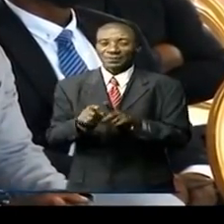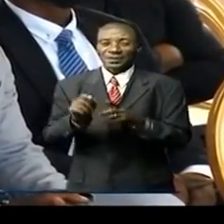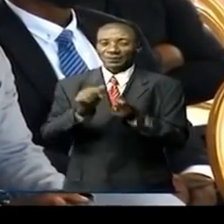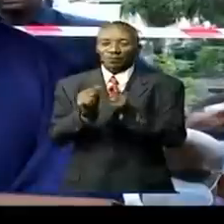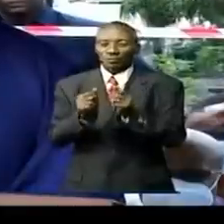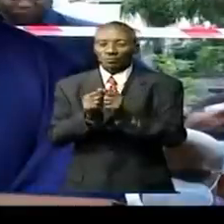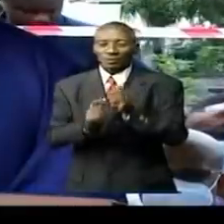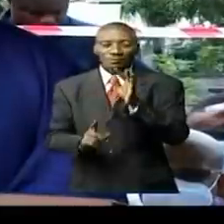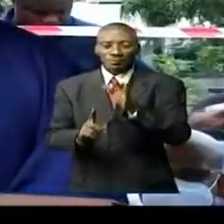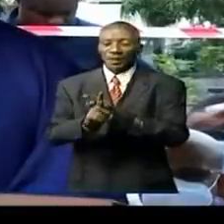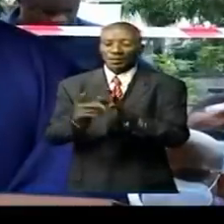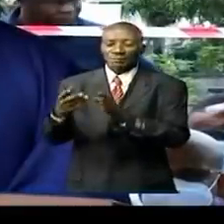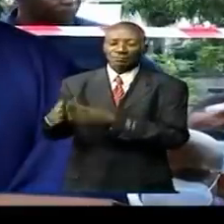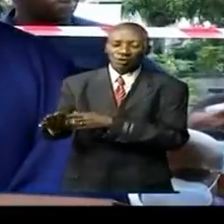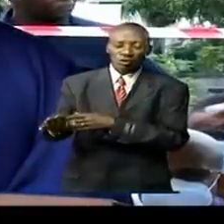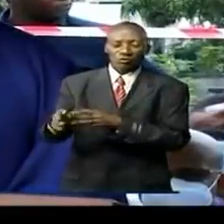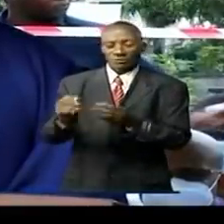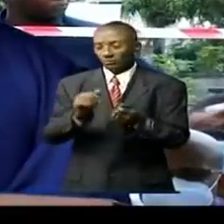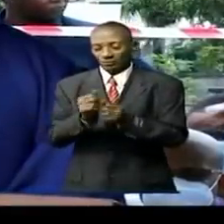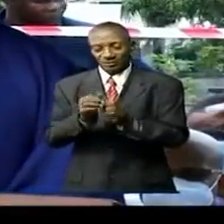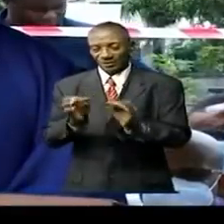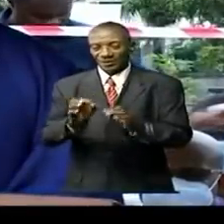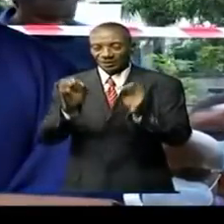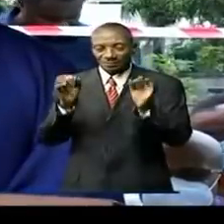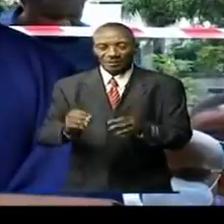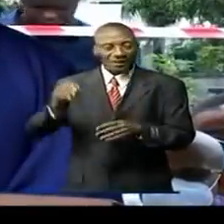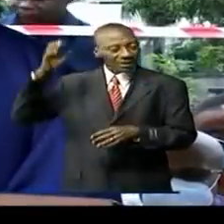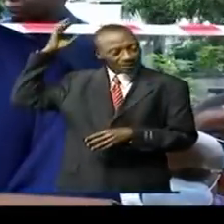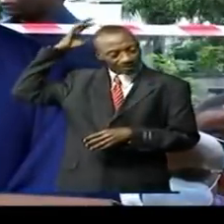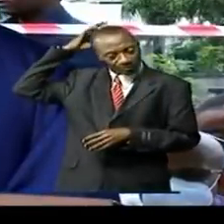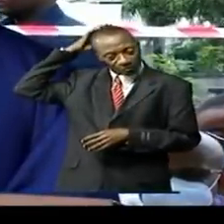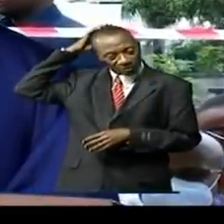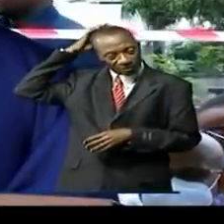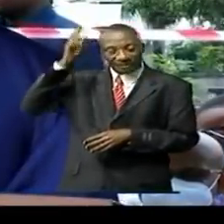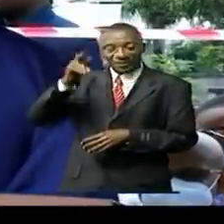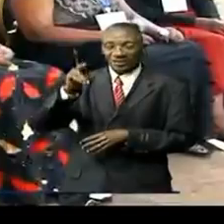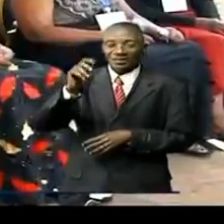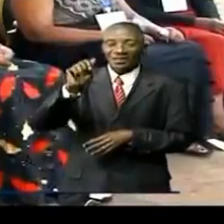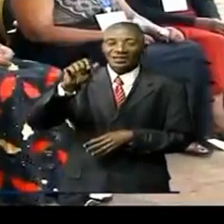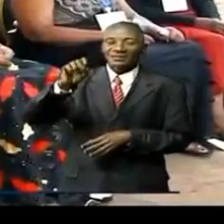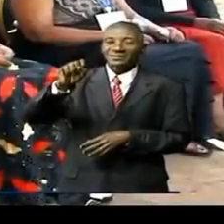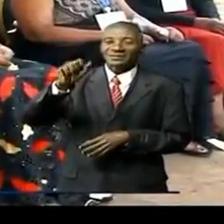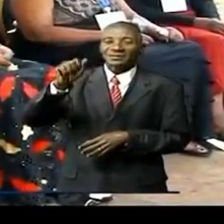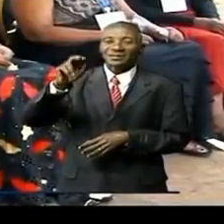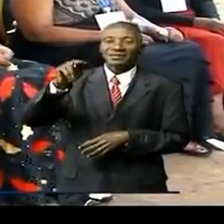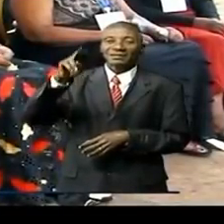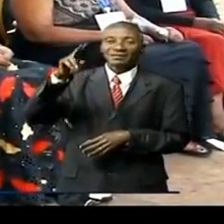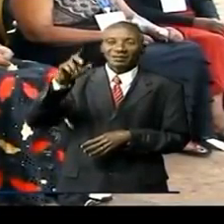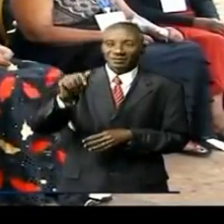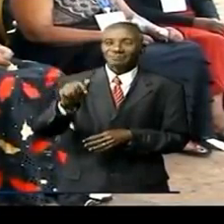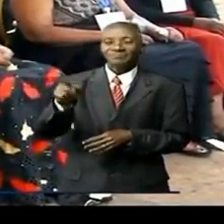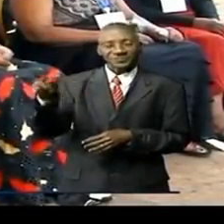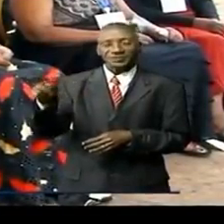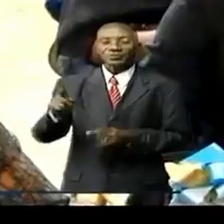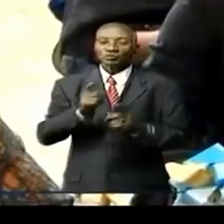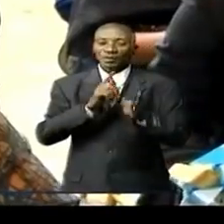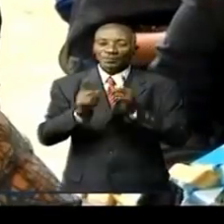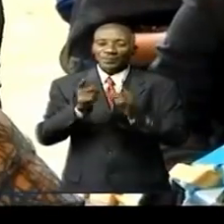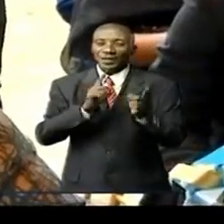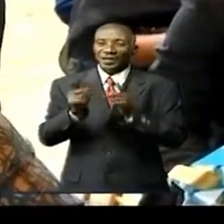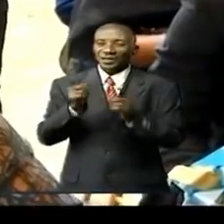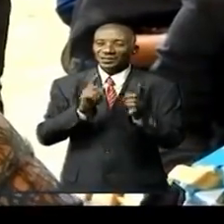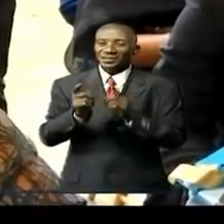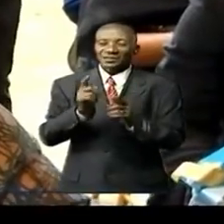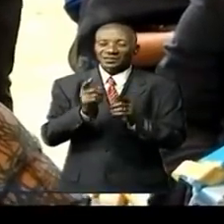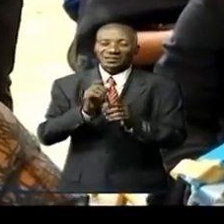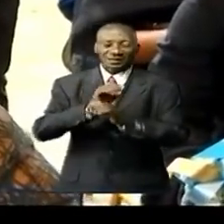son homélie, l'officiant du jour, Mgr Bernard Kassanda, a trouvé des mots justes pour assurer les autres membres de la famille